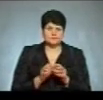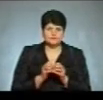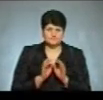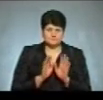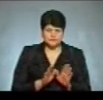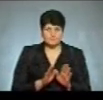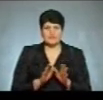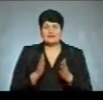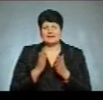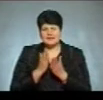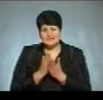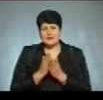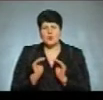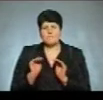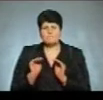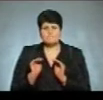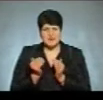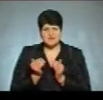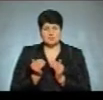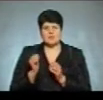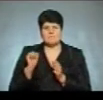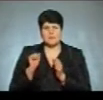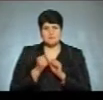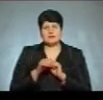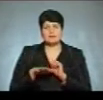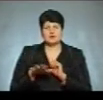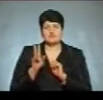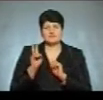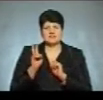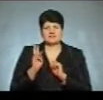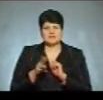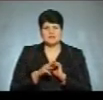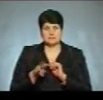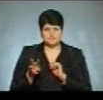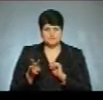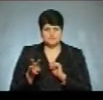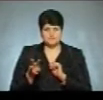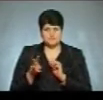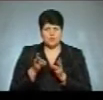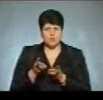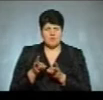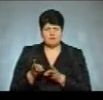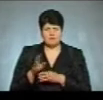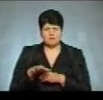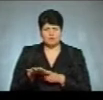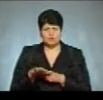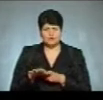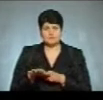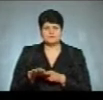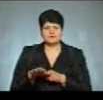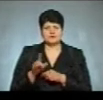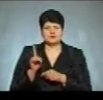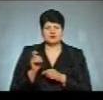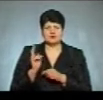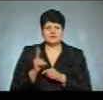Є певні обмеження, пам'ятаєте, відносно площі. Там 200 квадратів опалювальної площі,